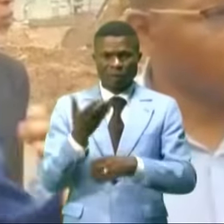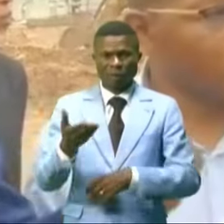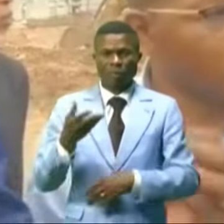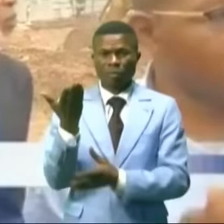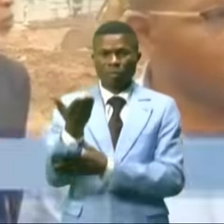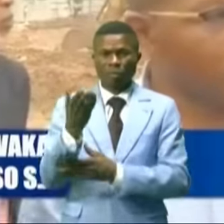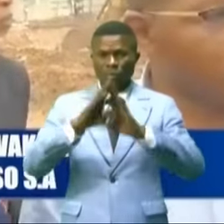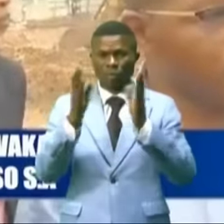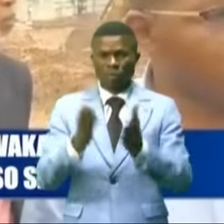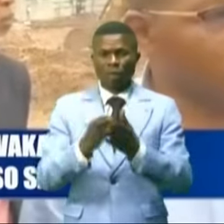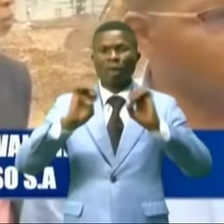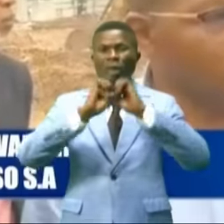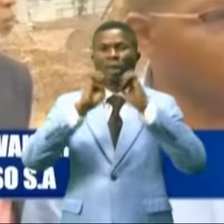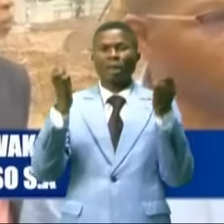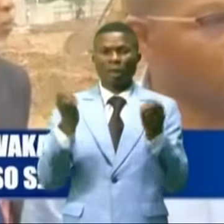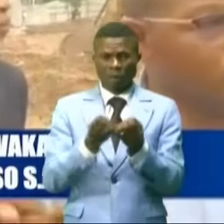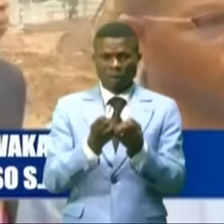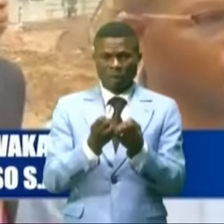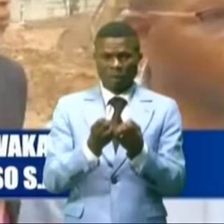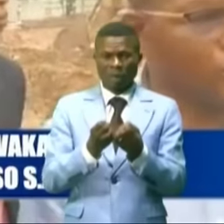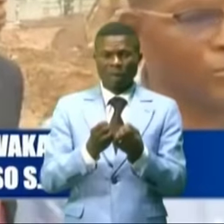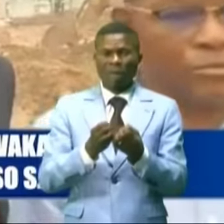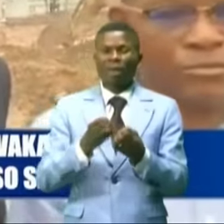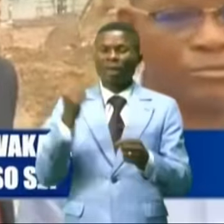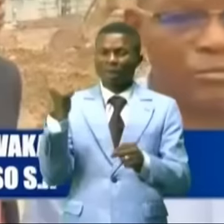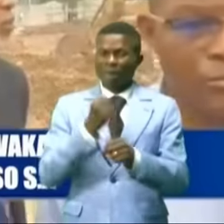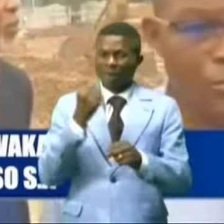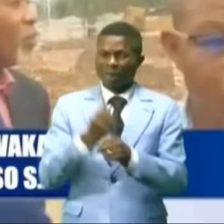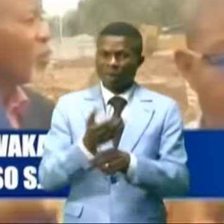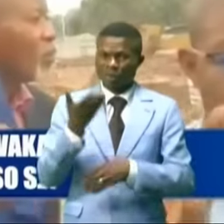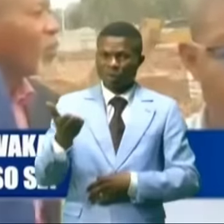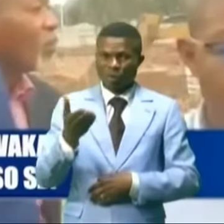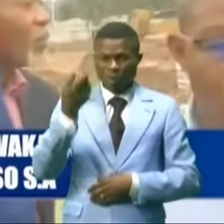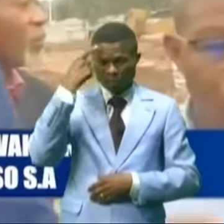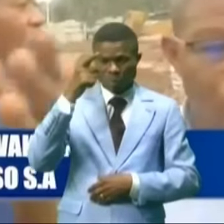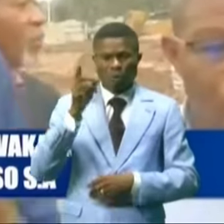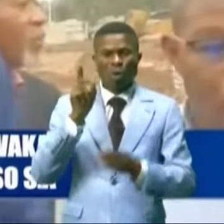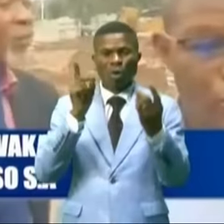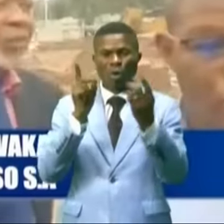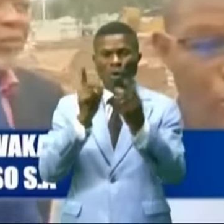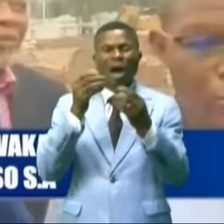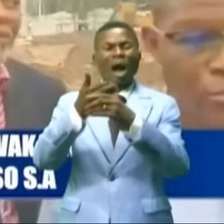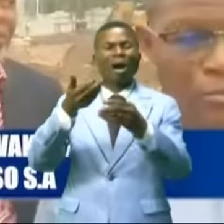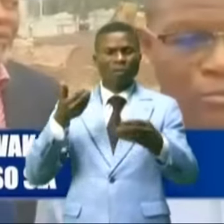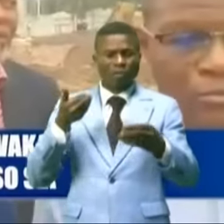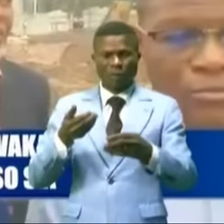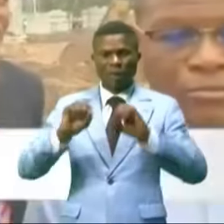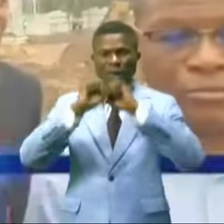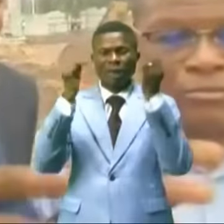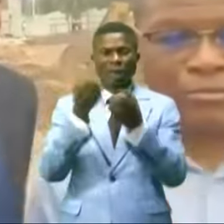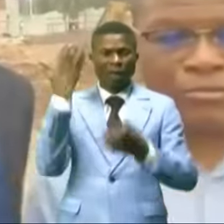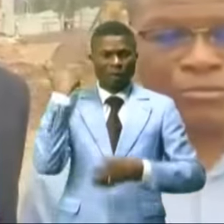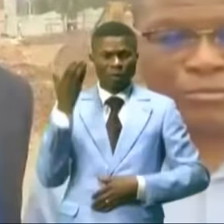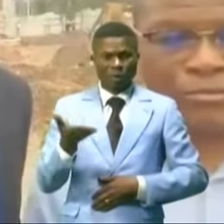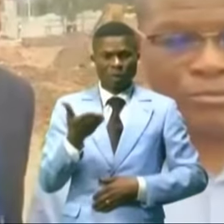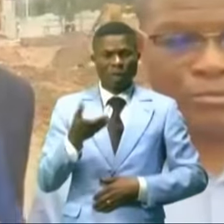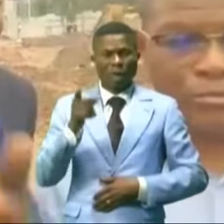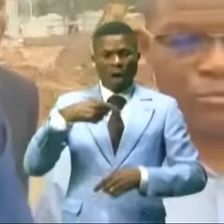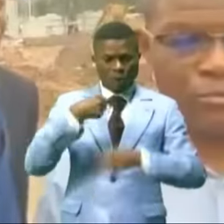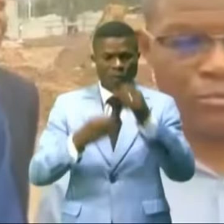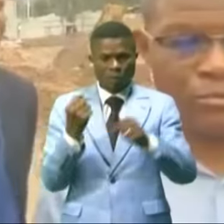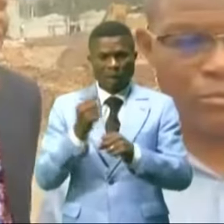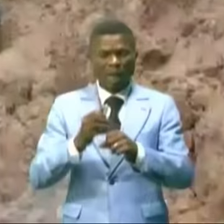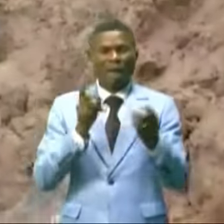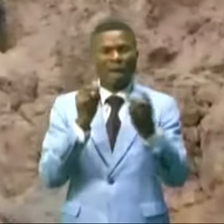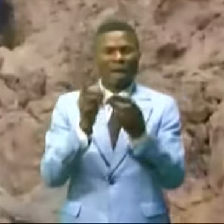à toutes les entreprises qui sont en train de faire des travaux de pouvoir contacter en avance la régie des OSA. Et non pas vous avez commencé, vous